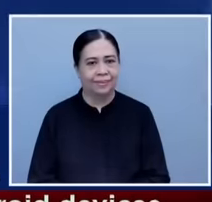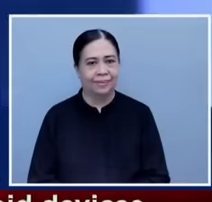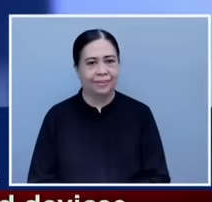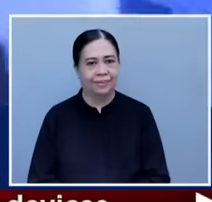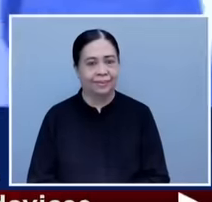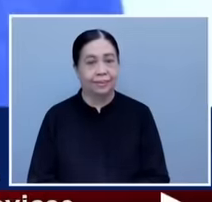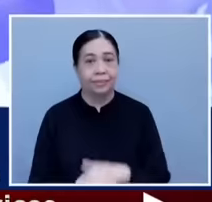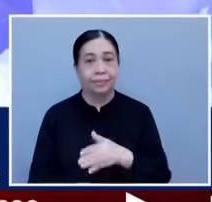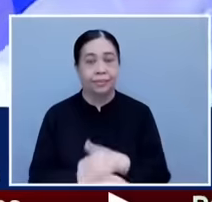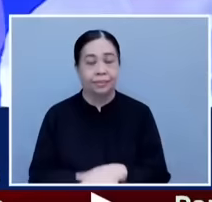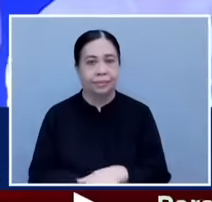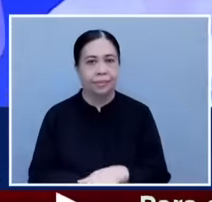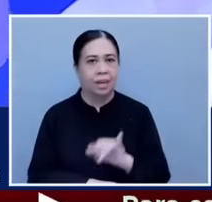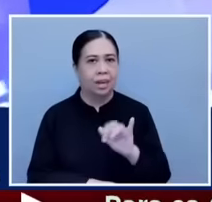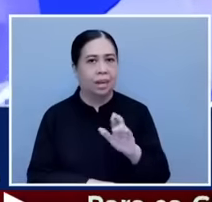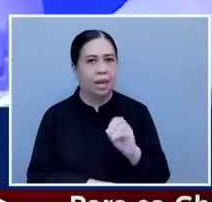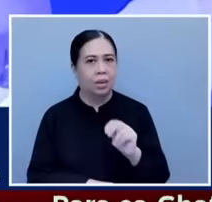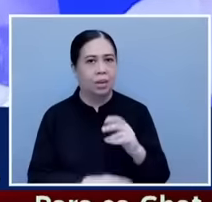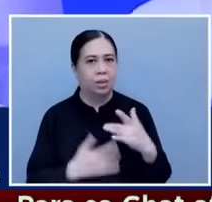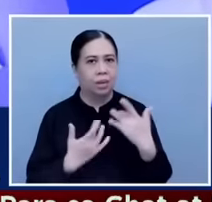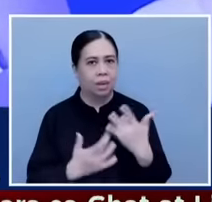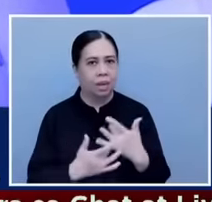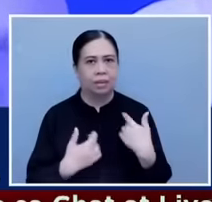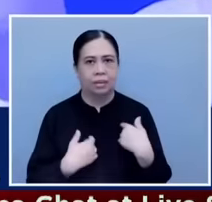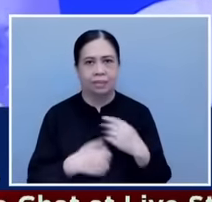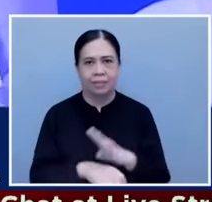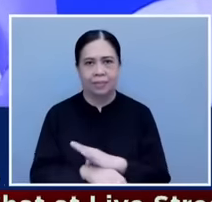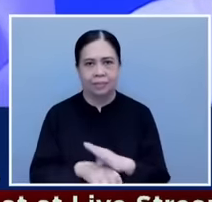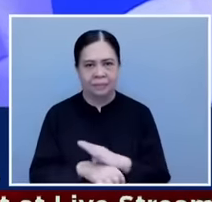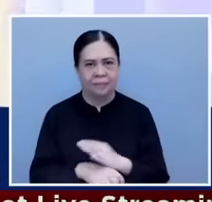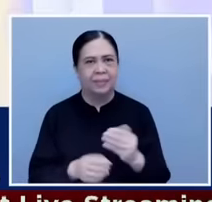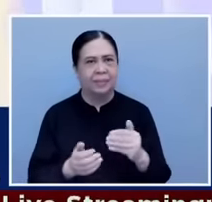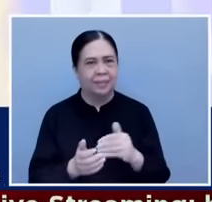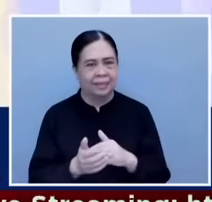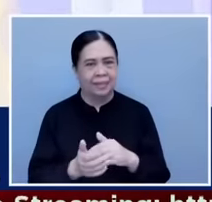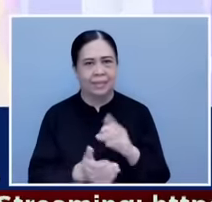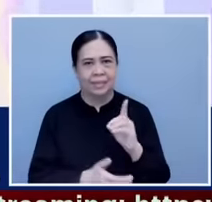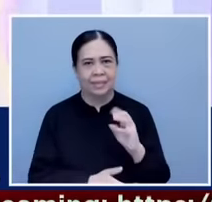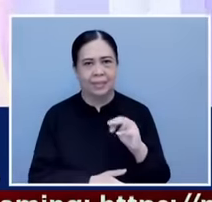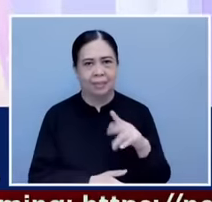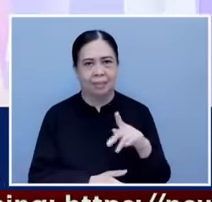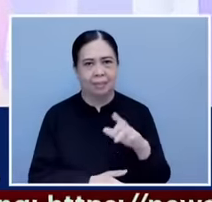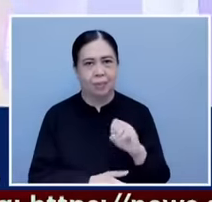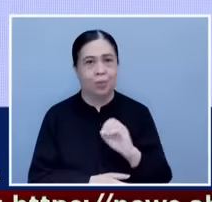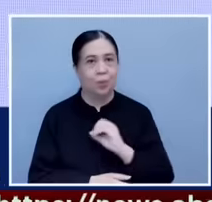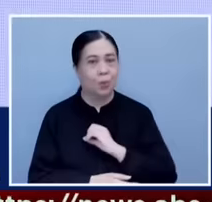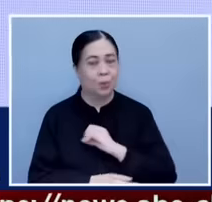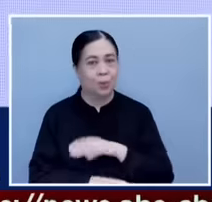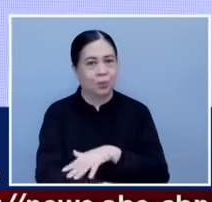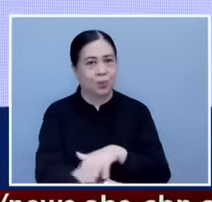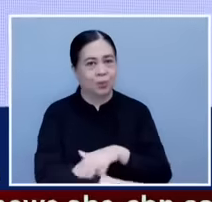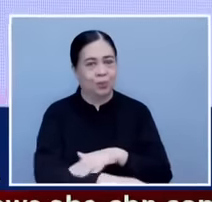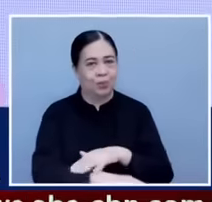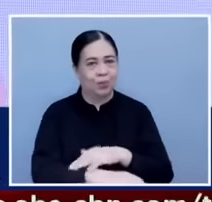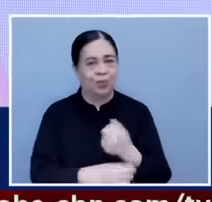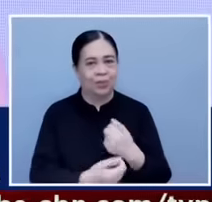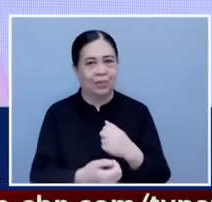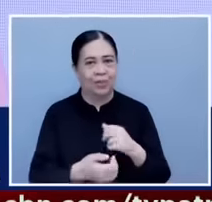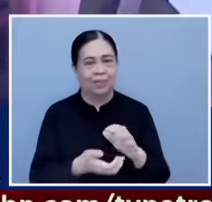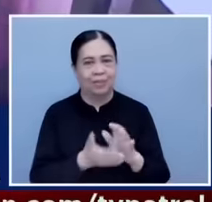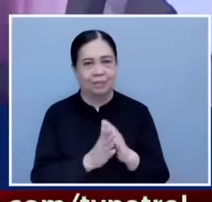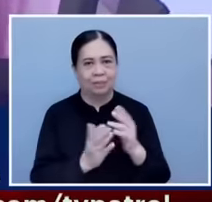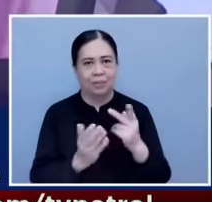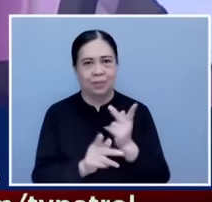Pagkatapos ng The Iron Heart, may bagong pinagkakaabalahan si Dimples Romana, ang sariling skincare line. Pero bukod sa bagong